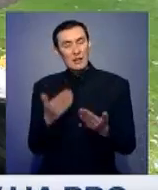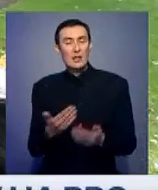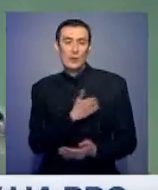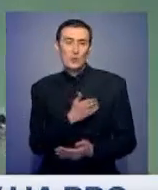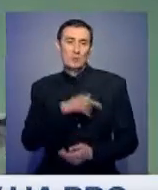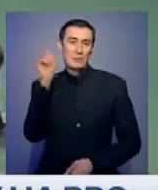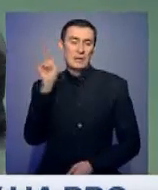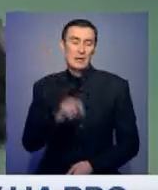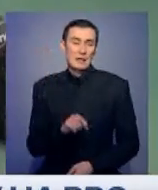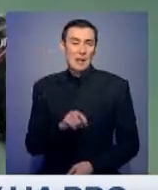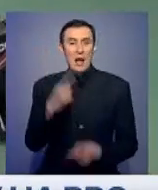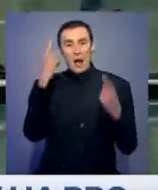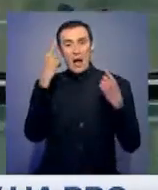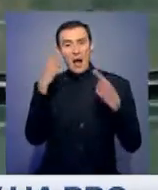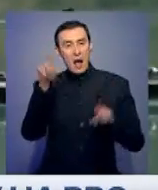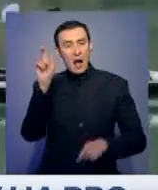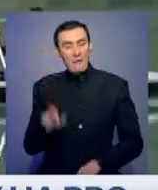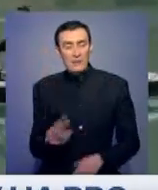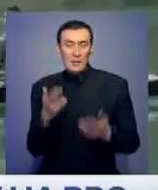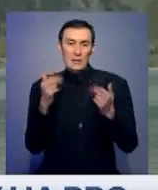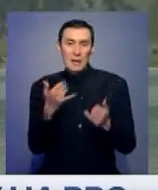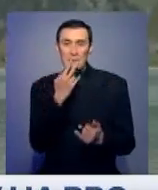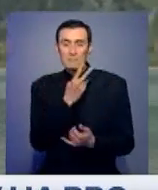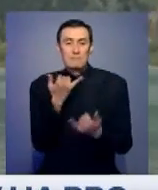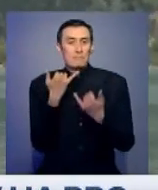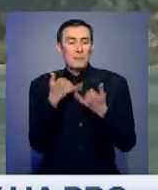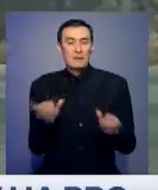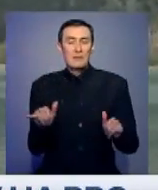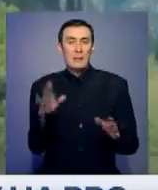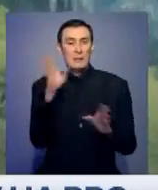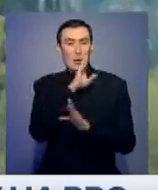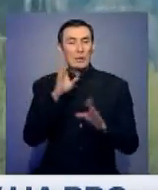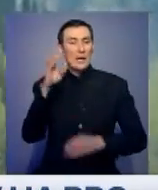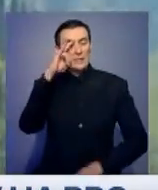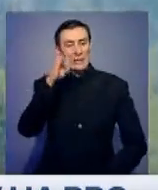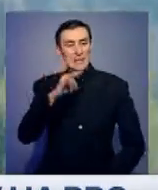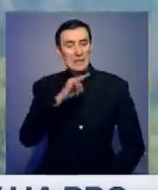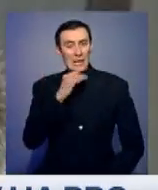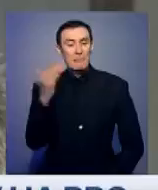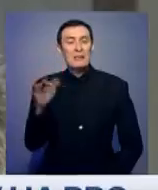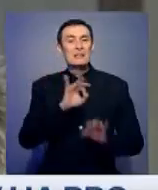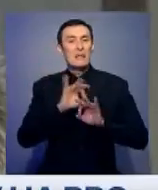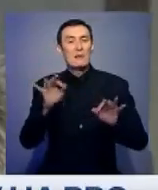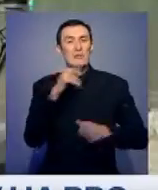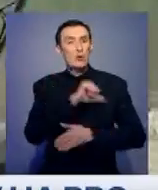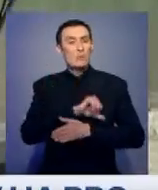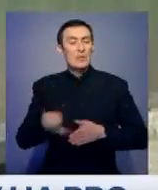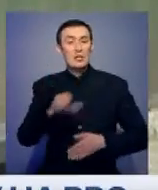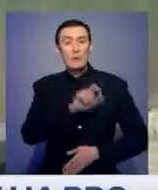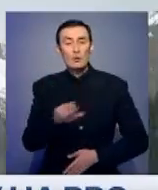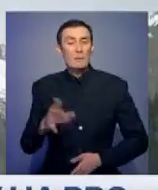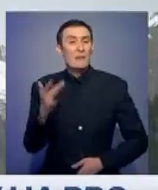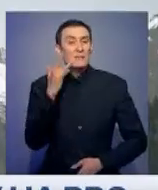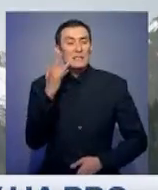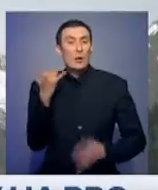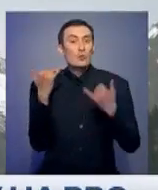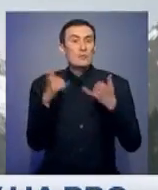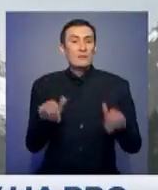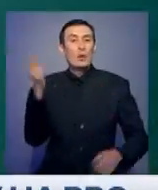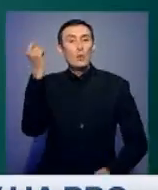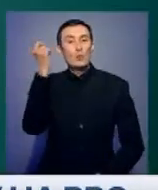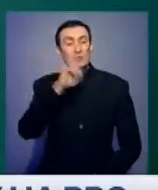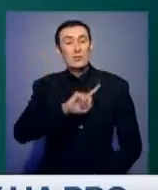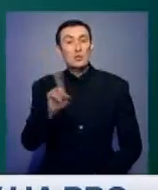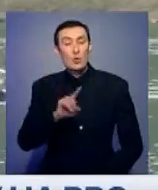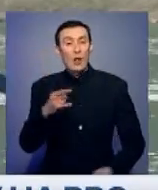туда приехать. Авторы признаются, что их поразило разнообразие природы Казахстана. По их словам, зарубежному зрителю всегда удивительно узнавать,